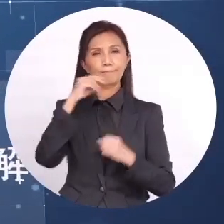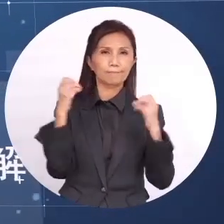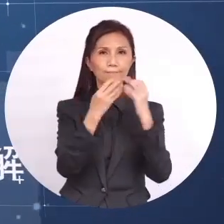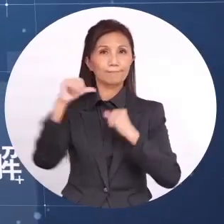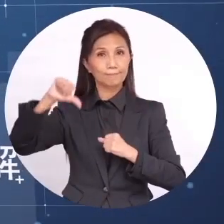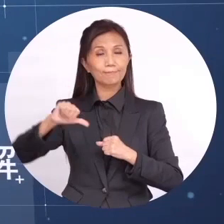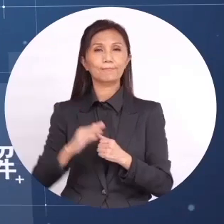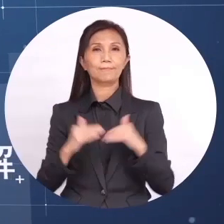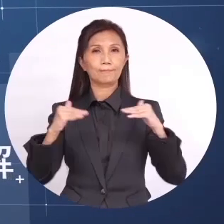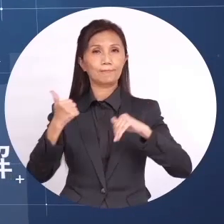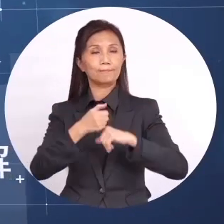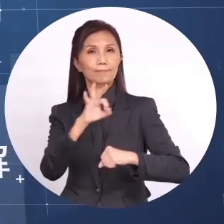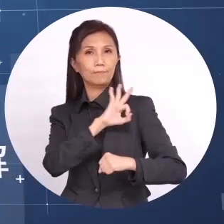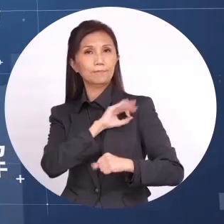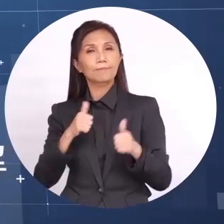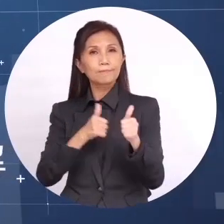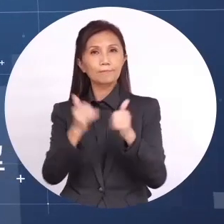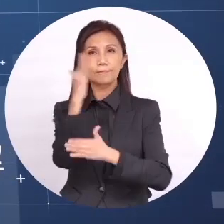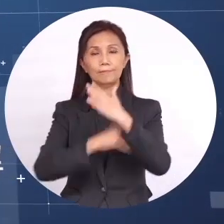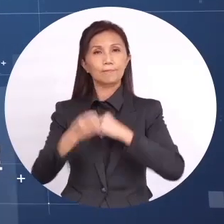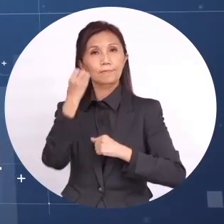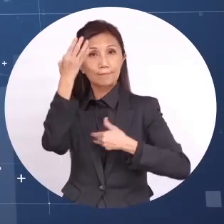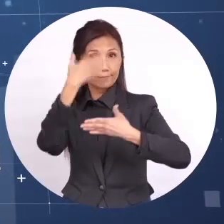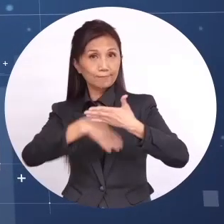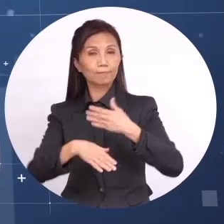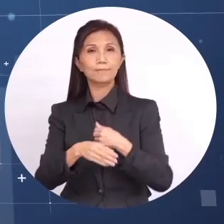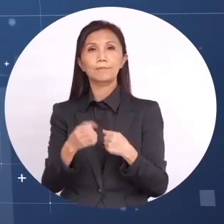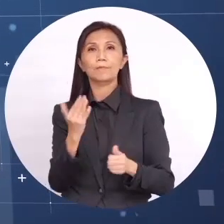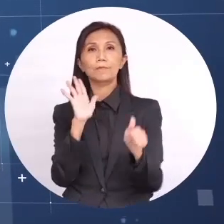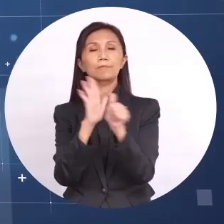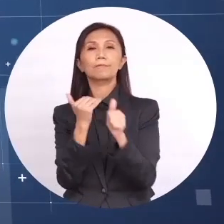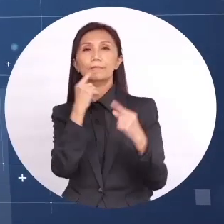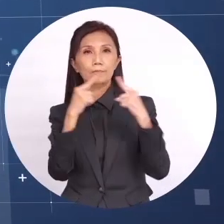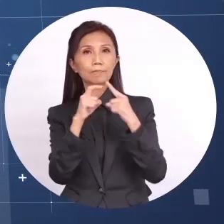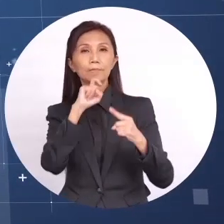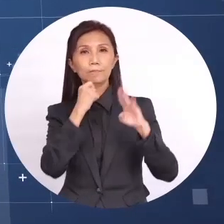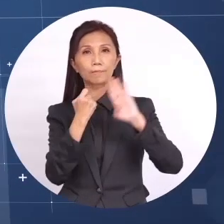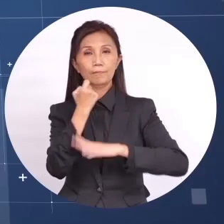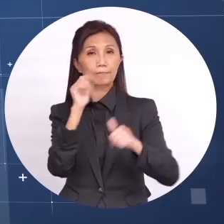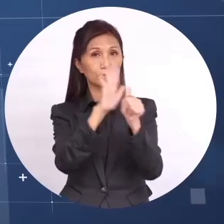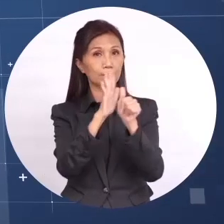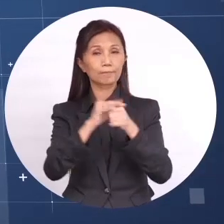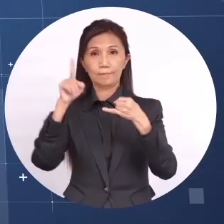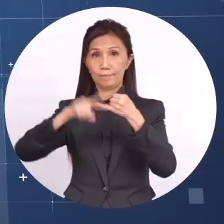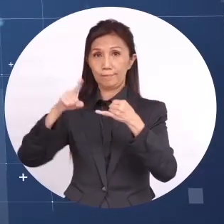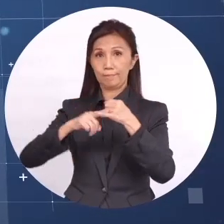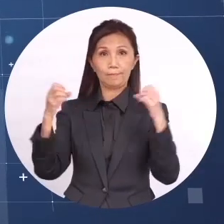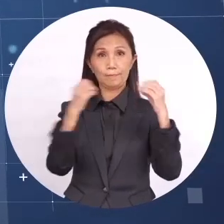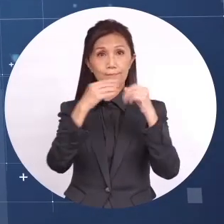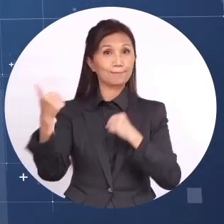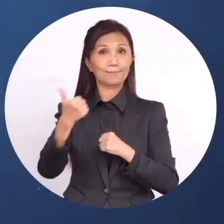失败之后，平机会就根据残疾歧视条例为投诉人提供法律协助，最后达成和